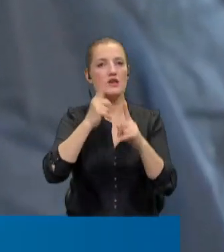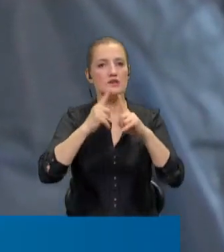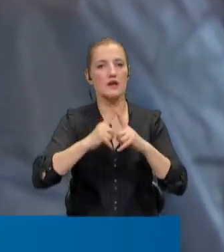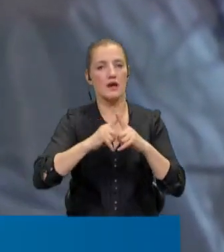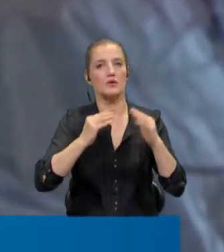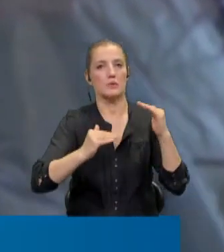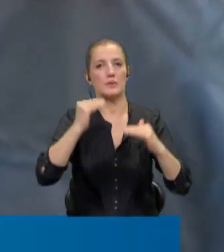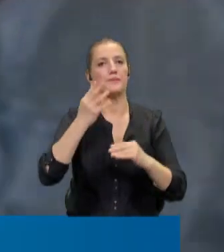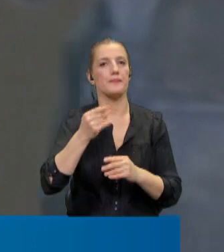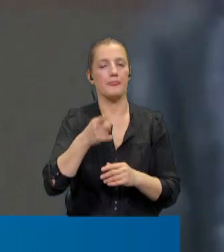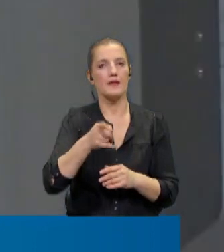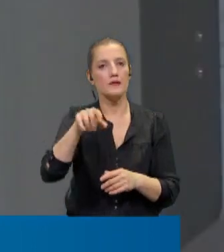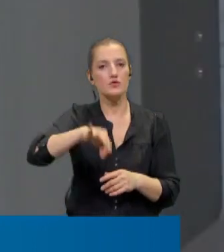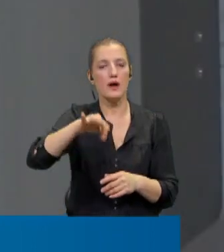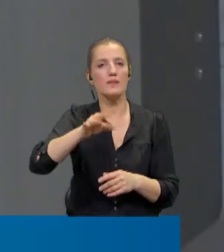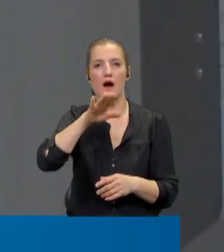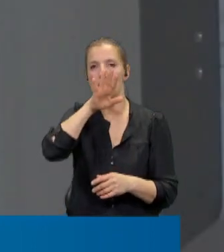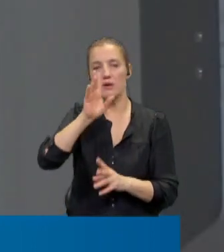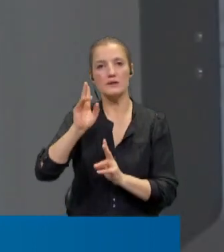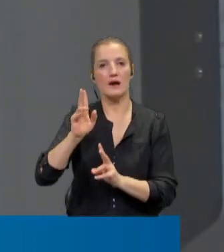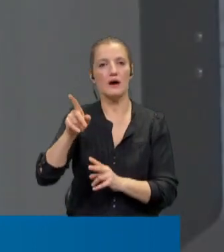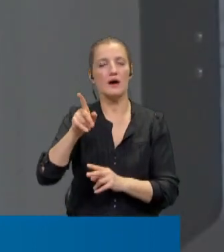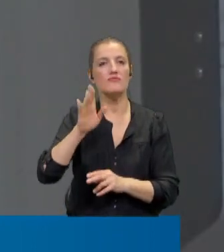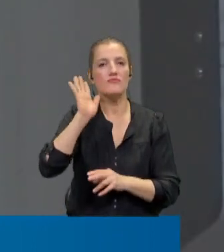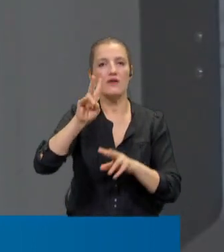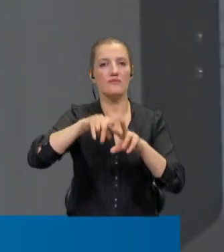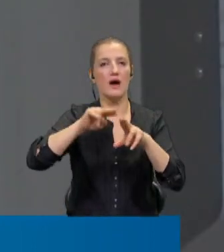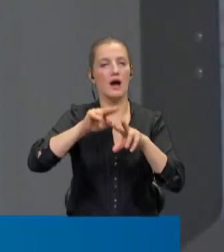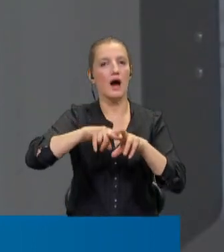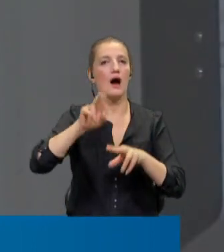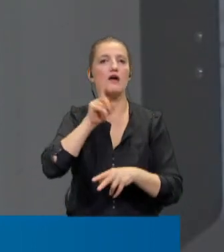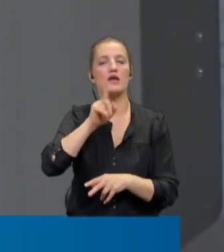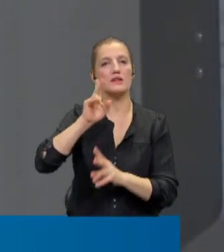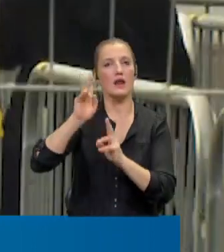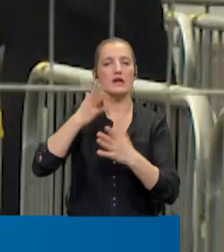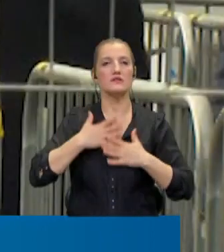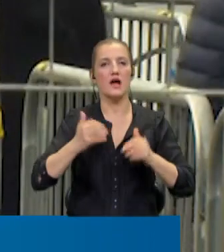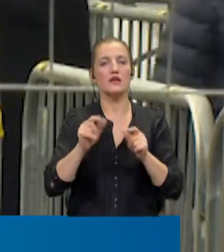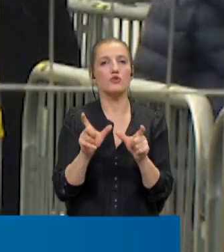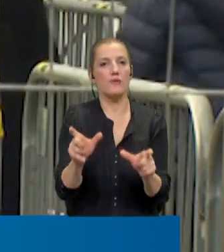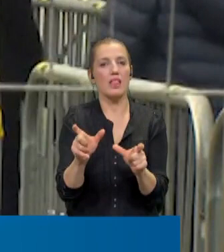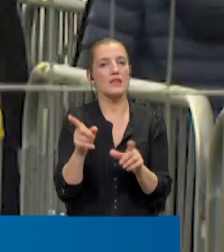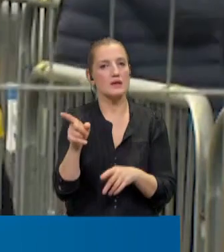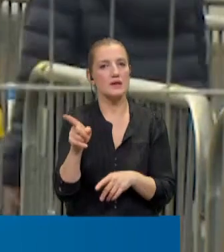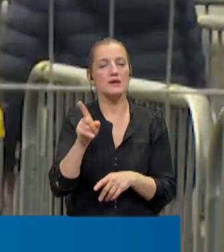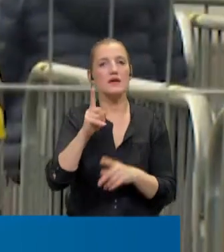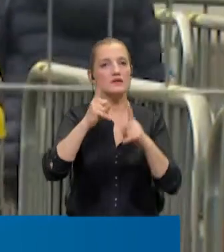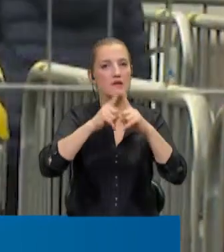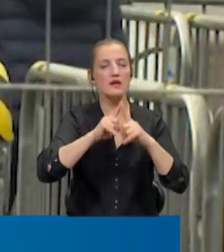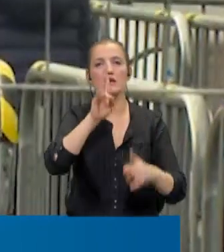artış dikkat çekti şu anda Avrupa'da en fazla vakaya sahip olan İngiltere'de sağlık güvenliği Ajansı sayının